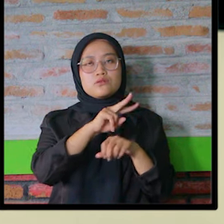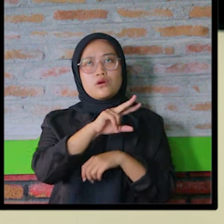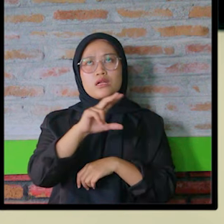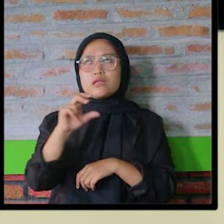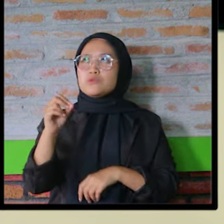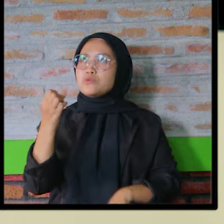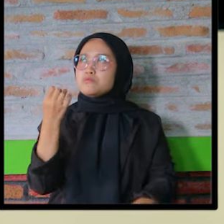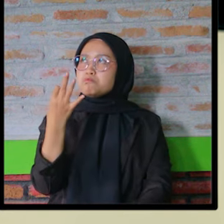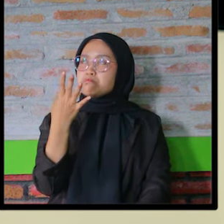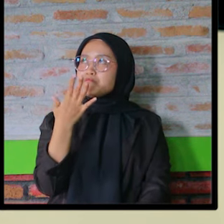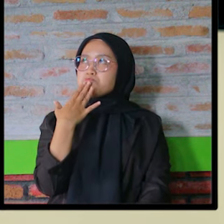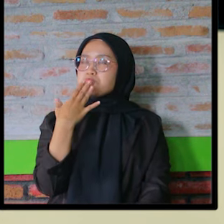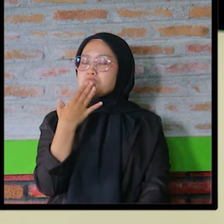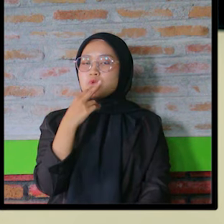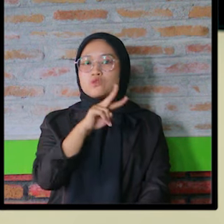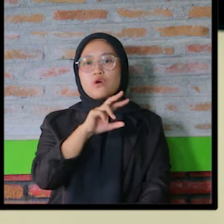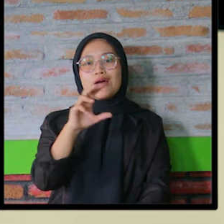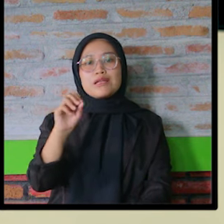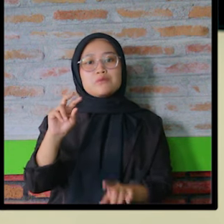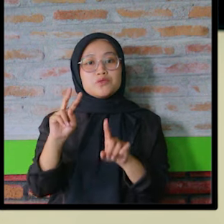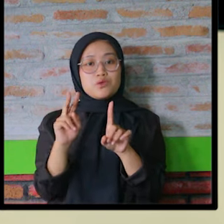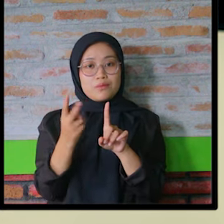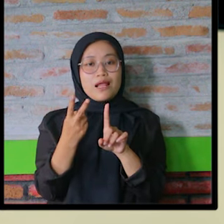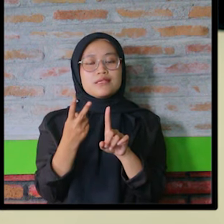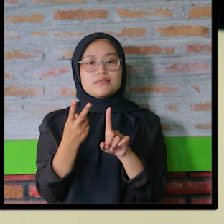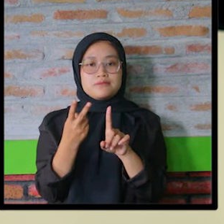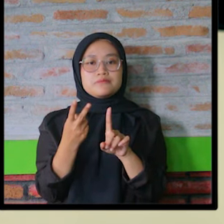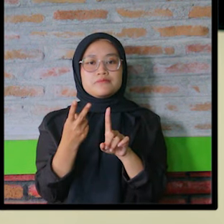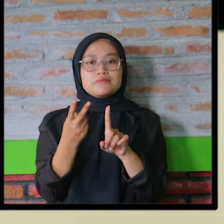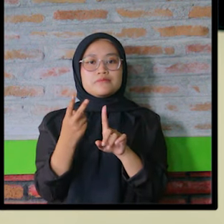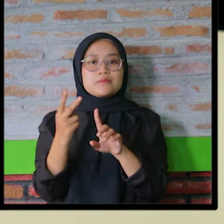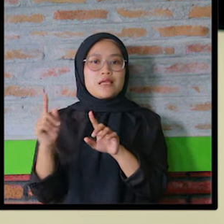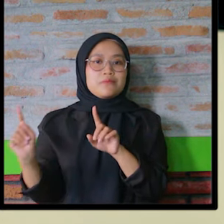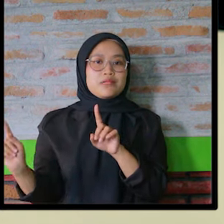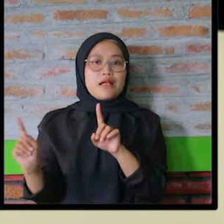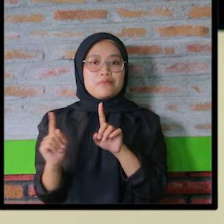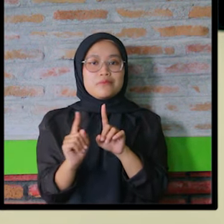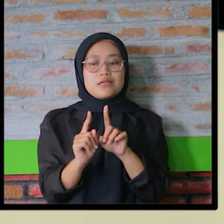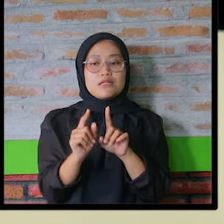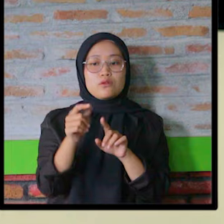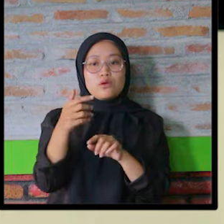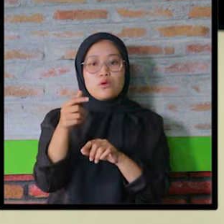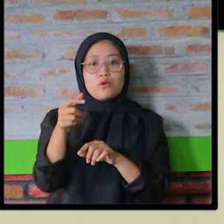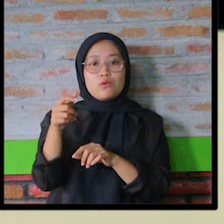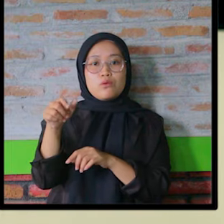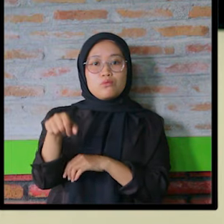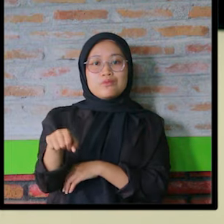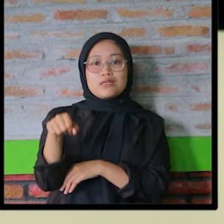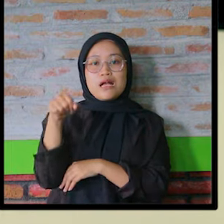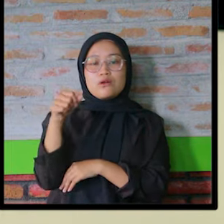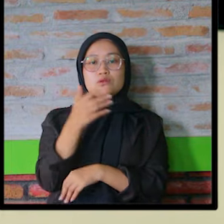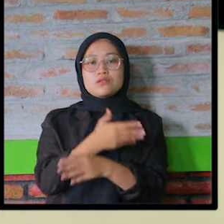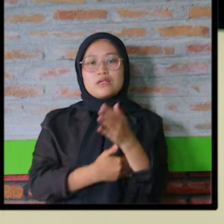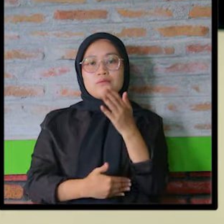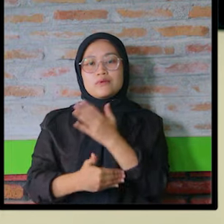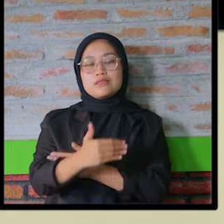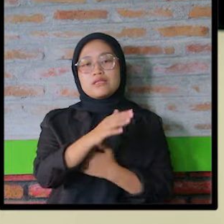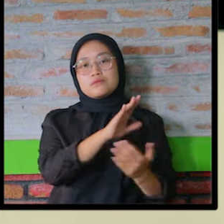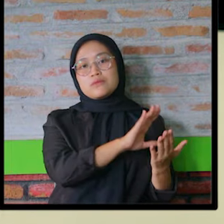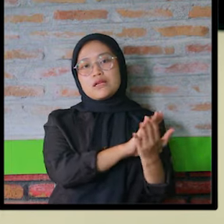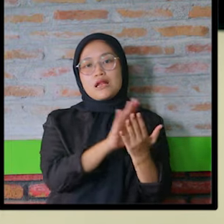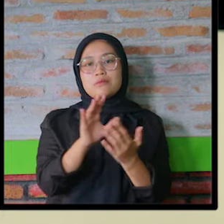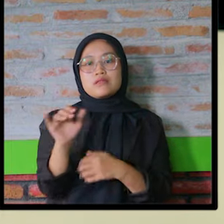2012 itu P pelaku disabilitas berhadapan dengan hukum Tapi laki-laki sih tidak perempuan